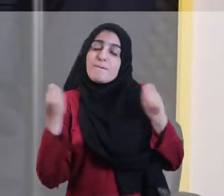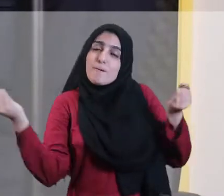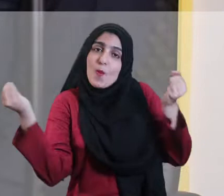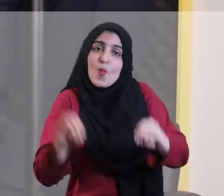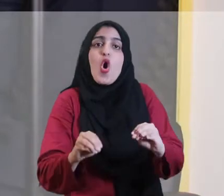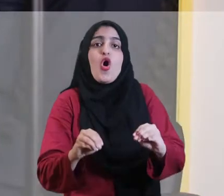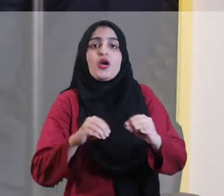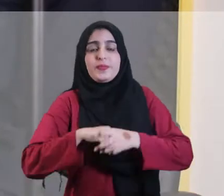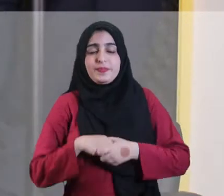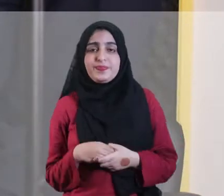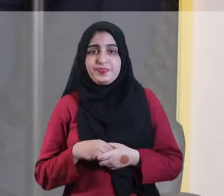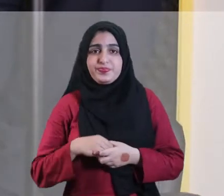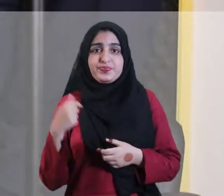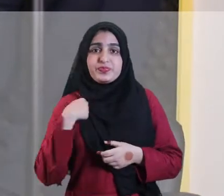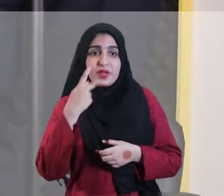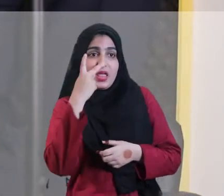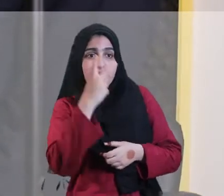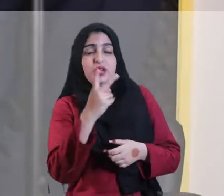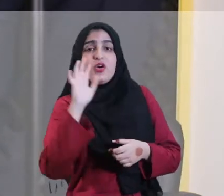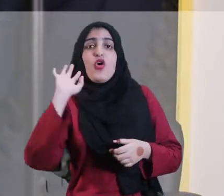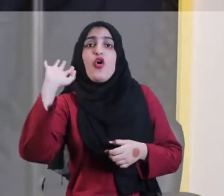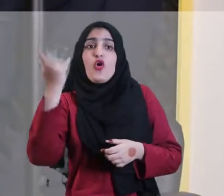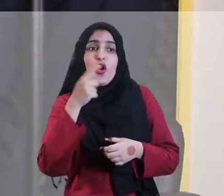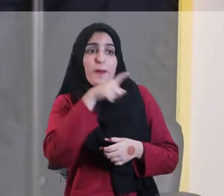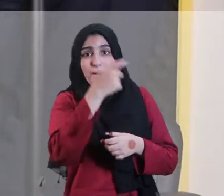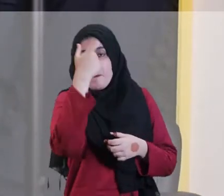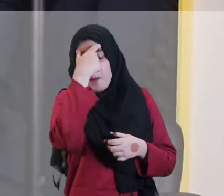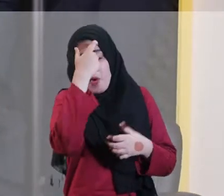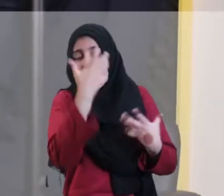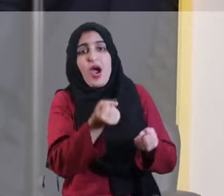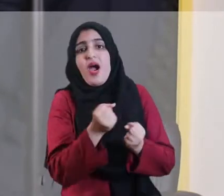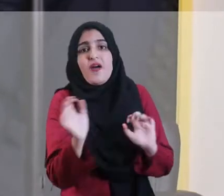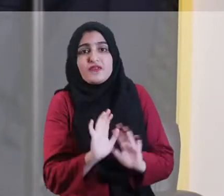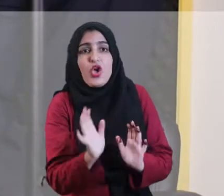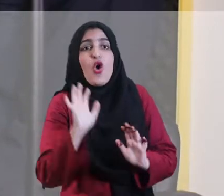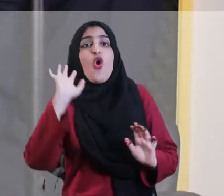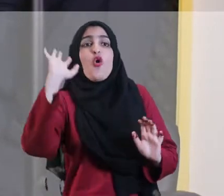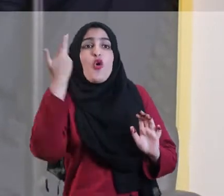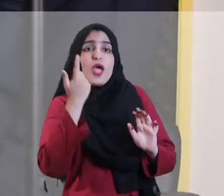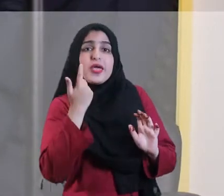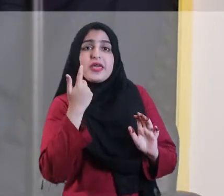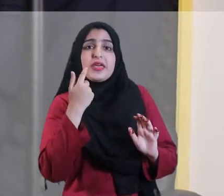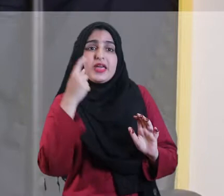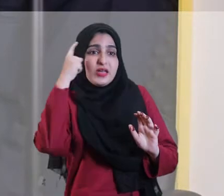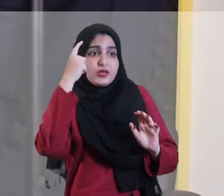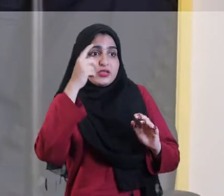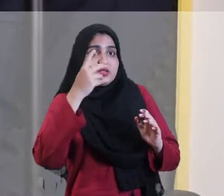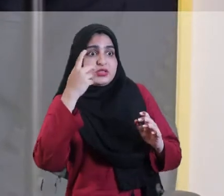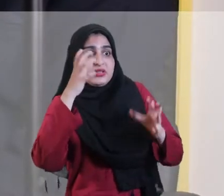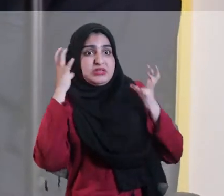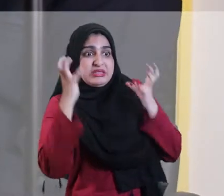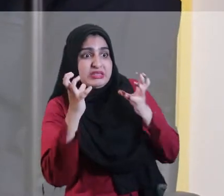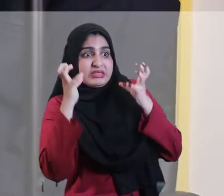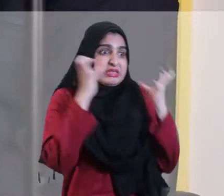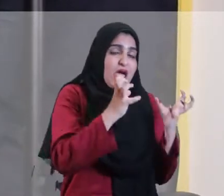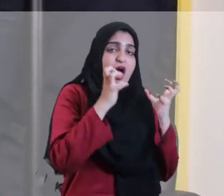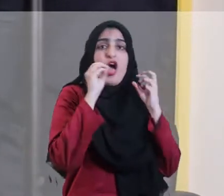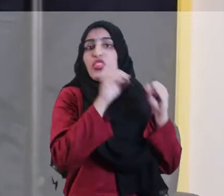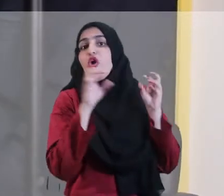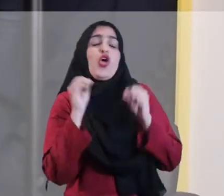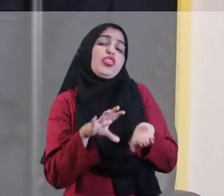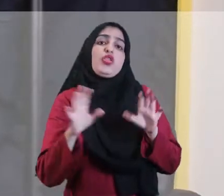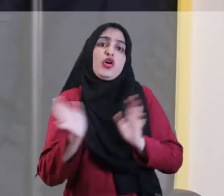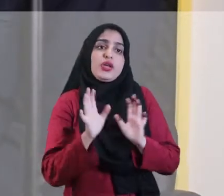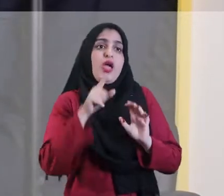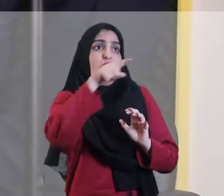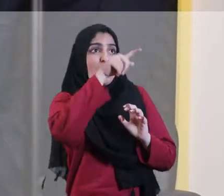हम सारे थे कि आपको कोई क्रिएटिव इंटरवेंशन ना हो कोई डिप्रेशन ना दे कोई सर पर खड़ा न हो गया ऐसे नहीं ऐसे ले लो